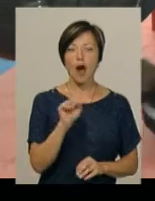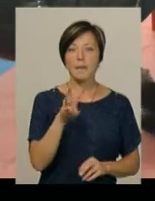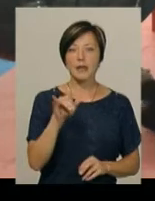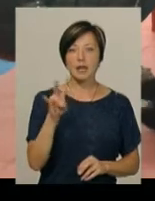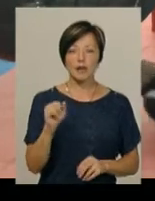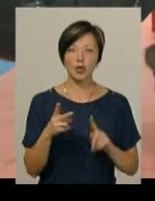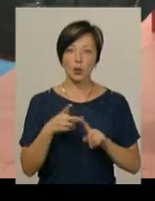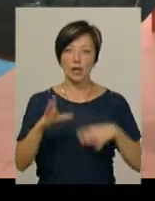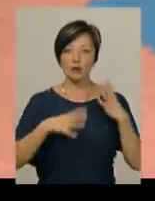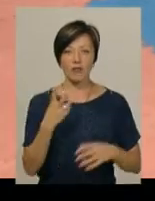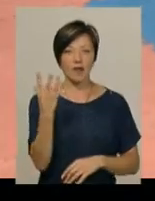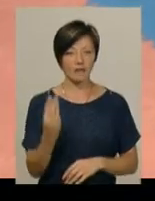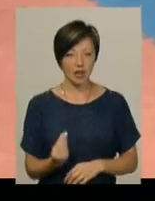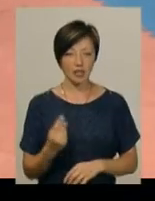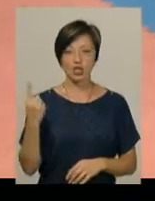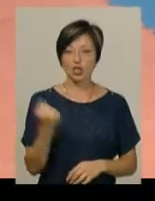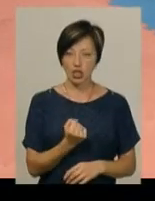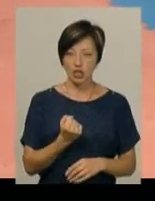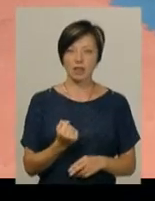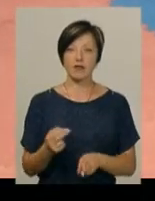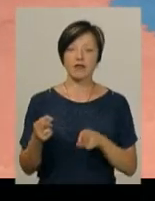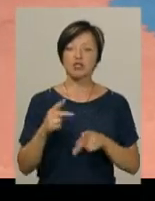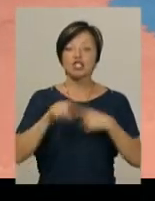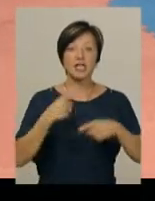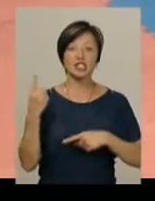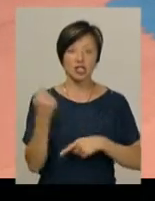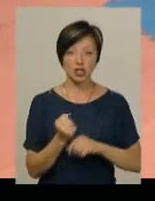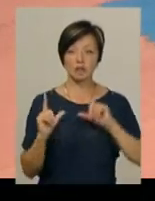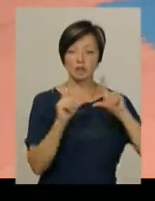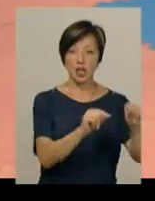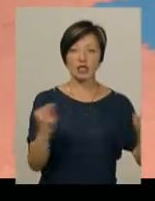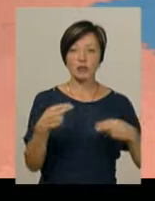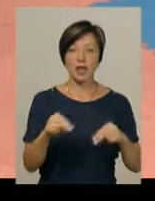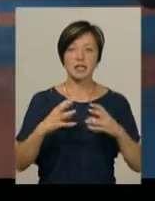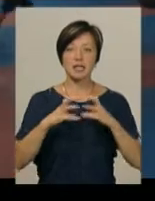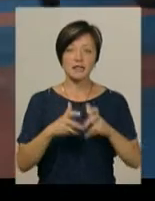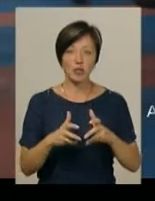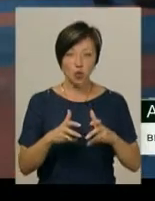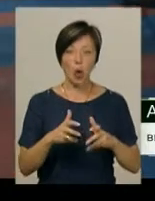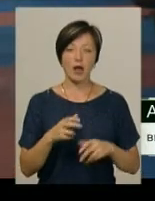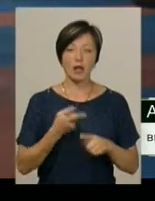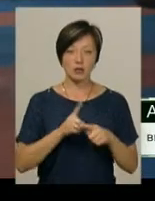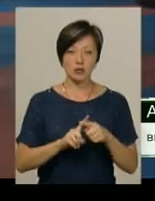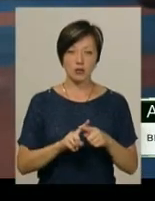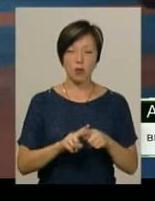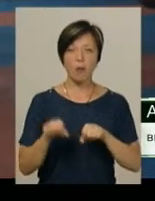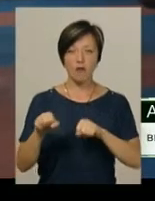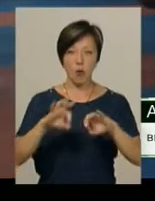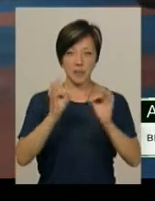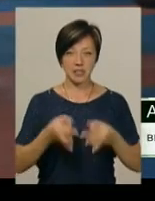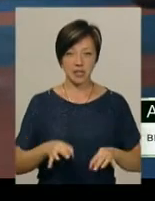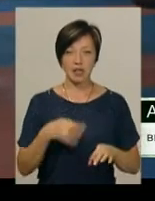– друге тренування за день. За тиждень вона виїжджає на чемпіонат світу з панкратіону до Казахстану. Звертаю увагу